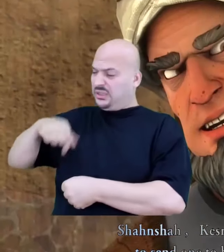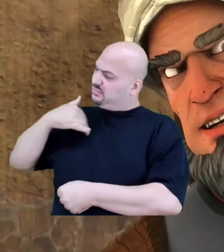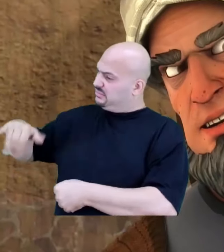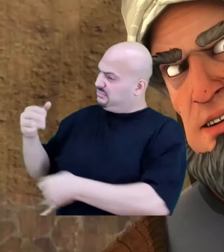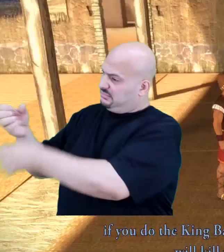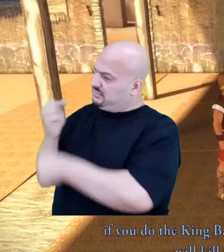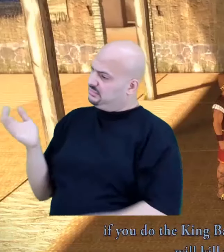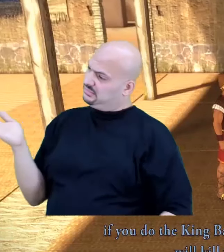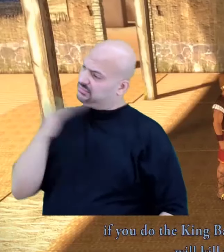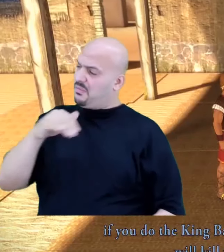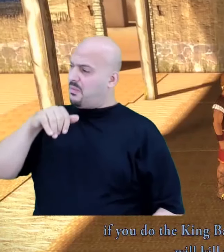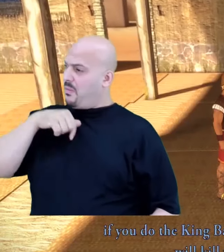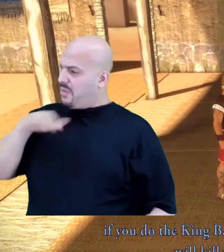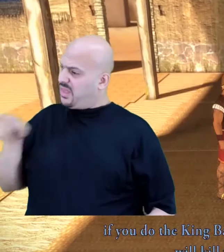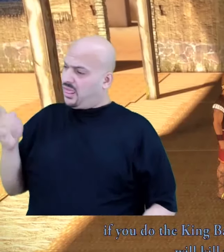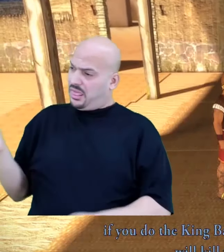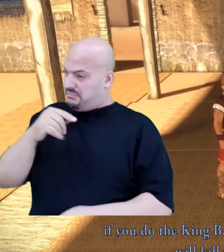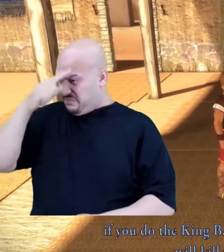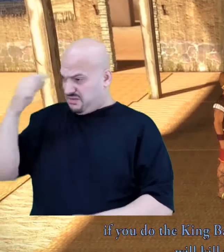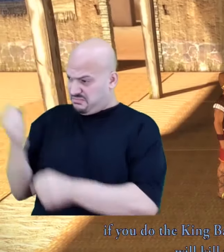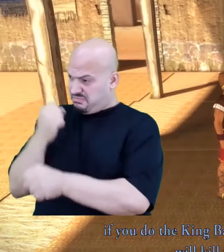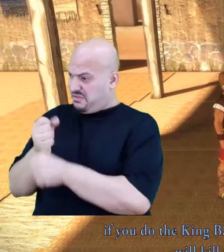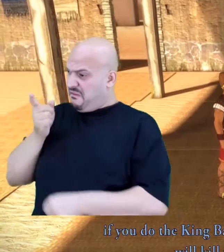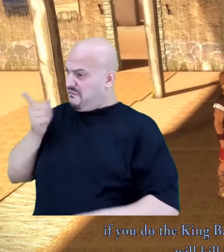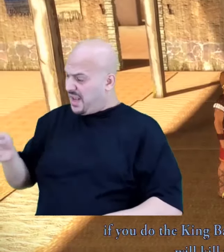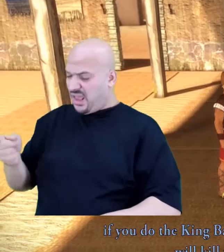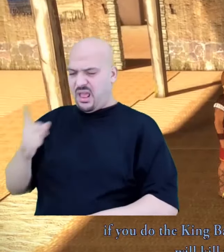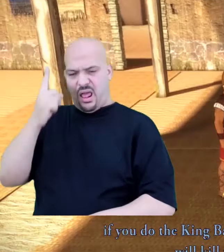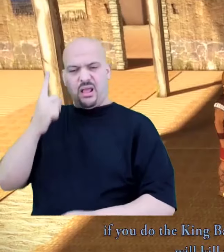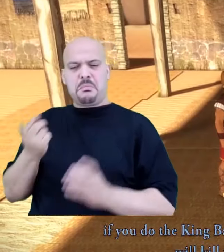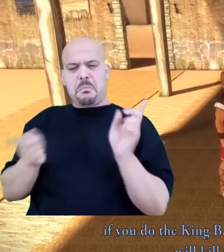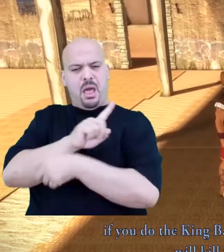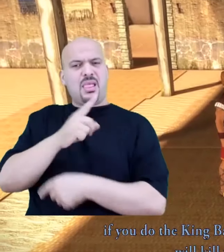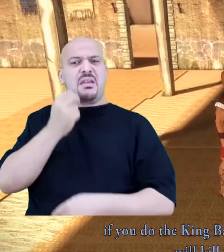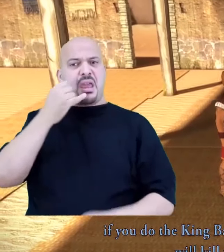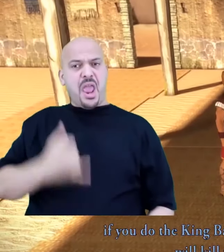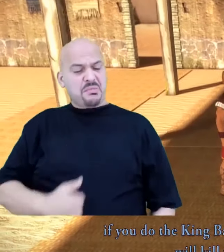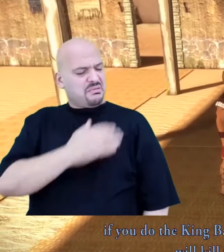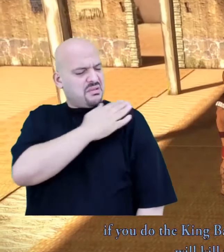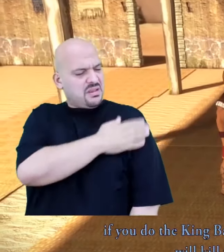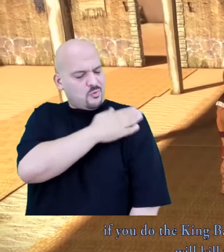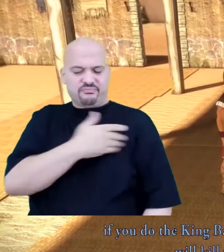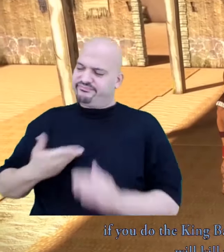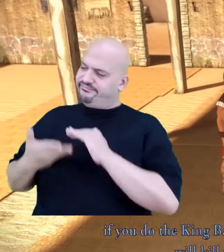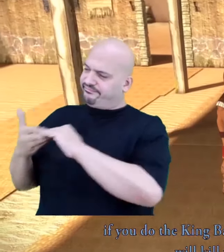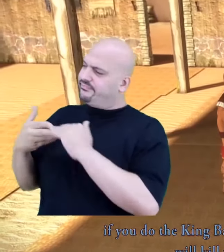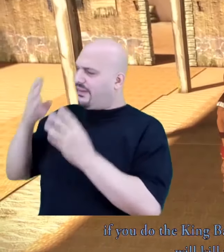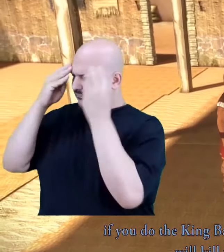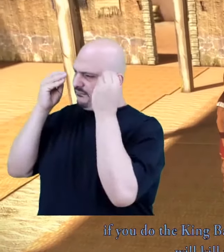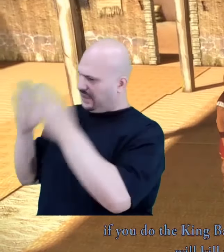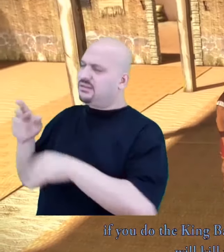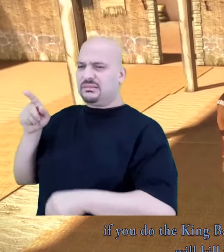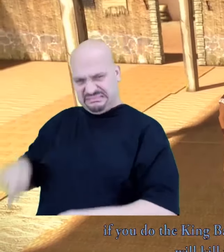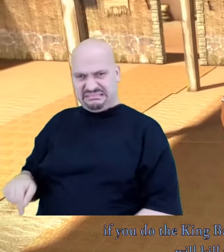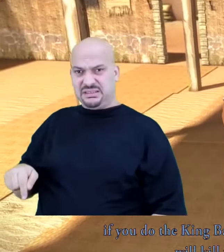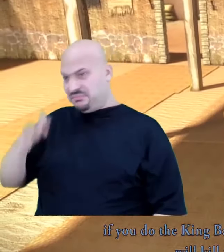معي، فإن فعلت توسط لك الملك بازام ليعفو عنك،